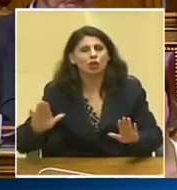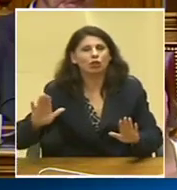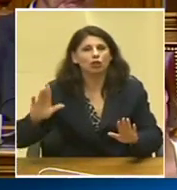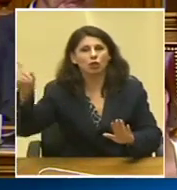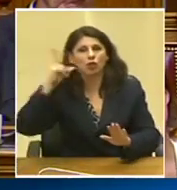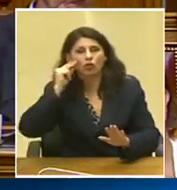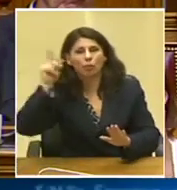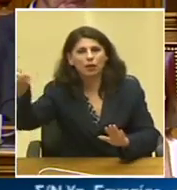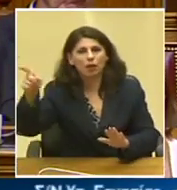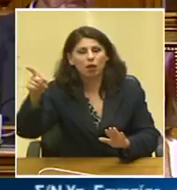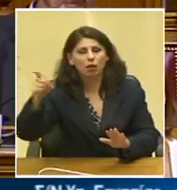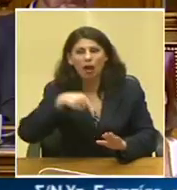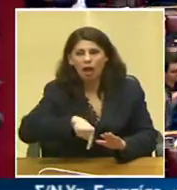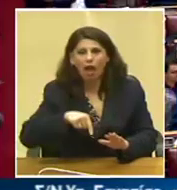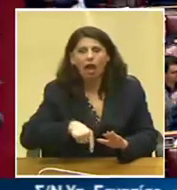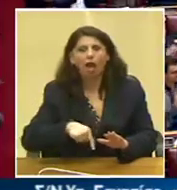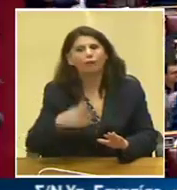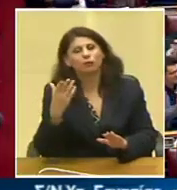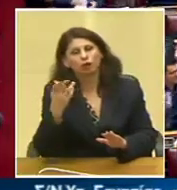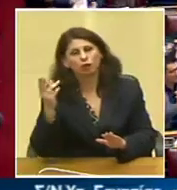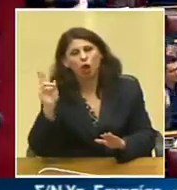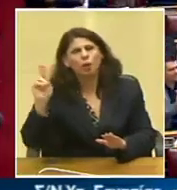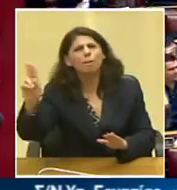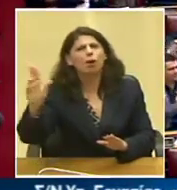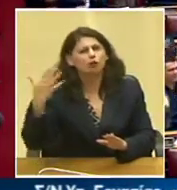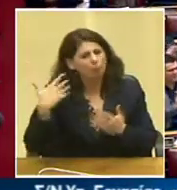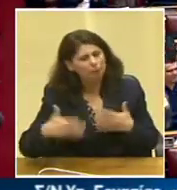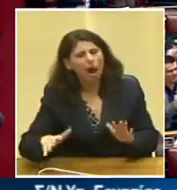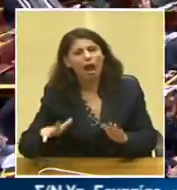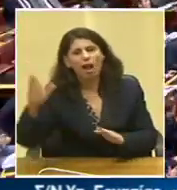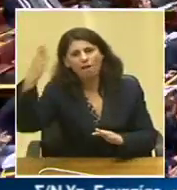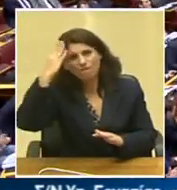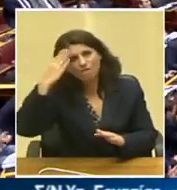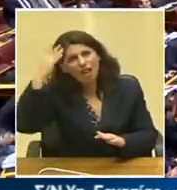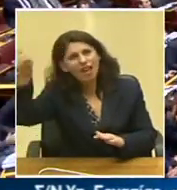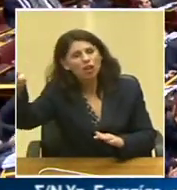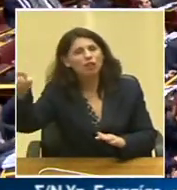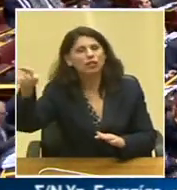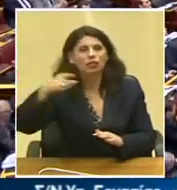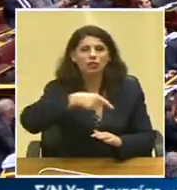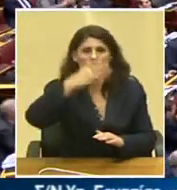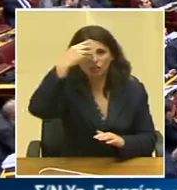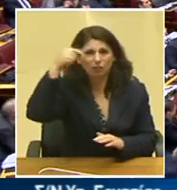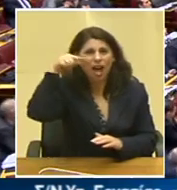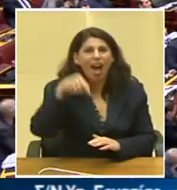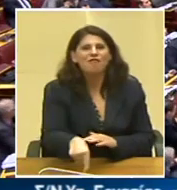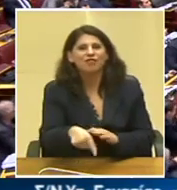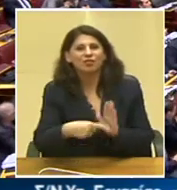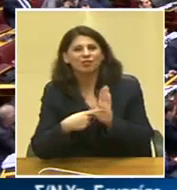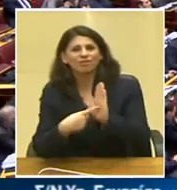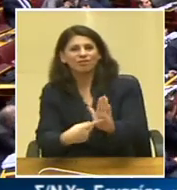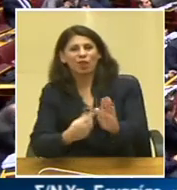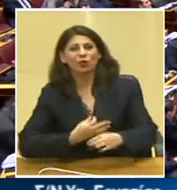Τσίπρα. Ορίστε! Ορίστε, κυρίες και κύριοι συνάδελφοι! Ορίστε! Αυτή είναι η γραμμή του